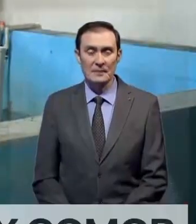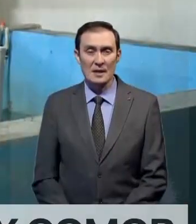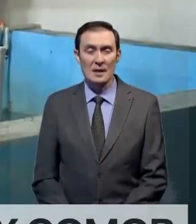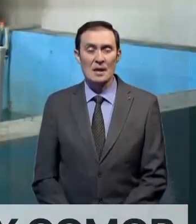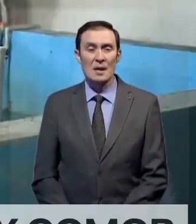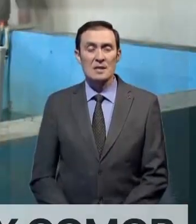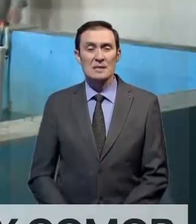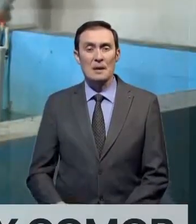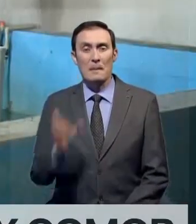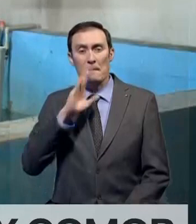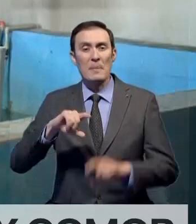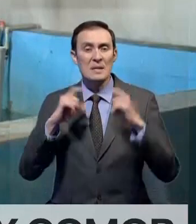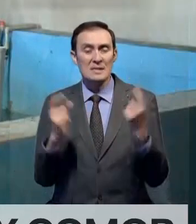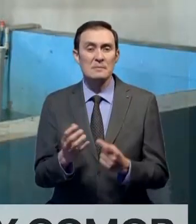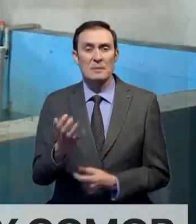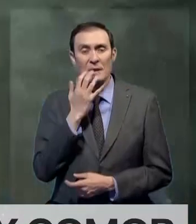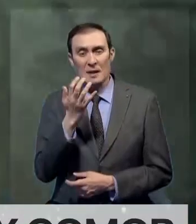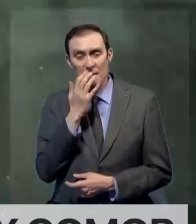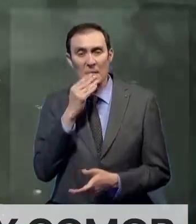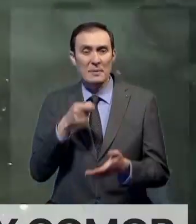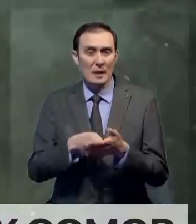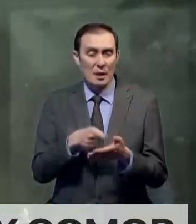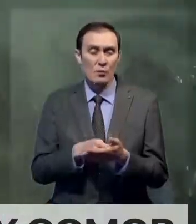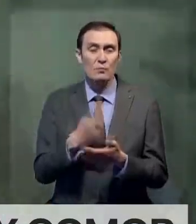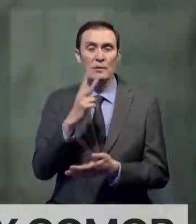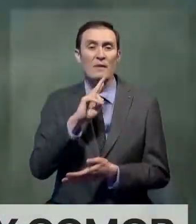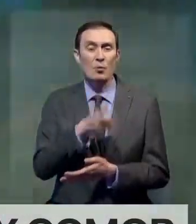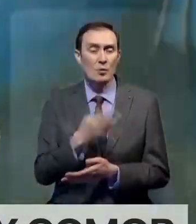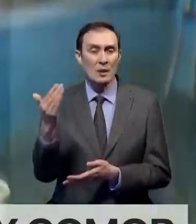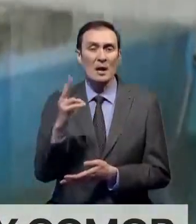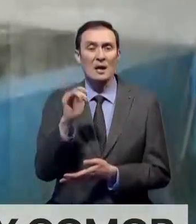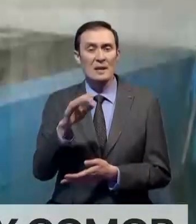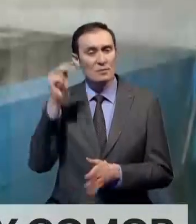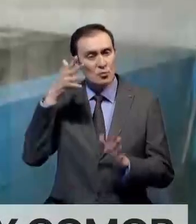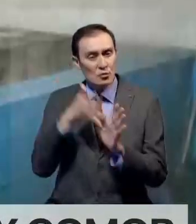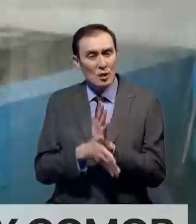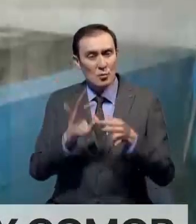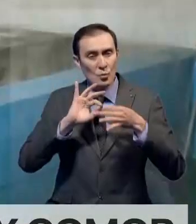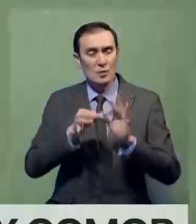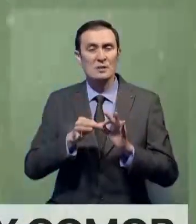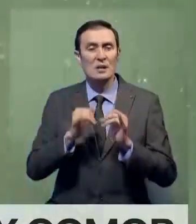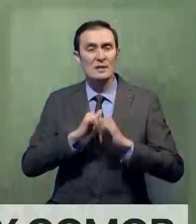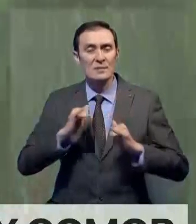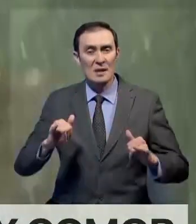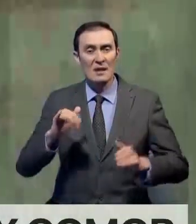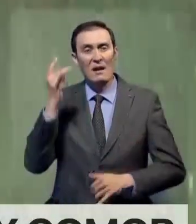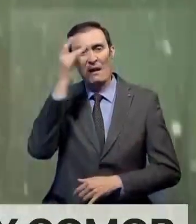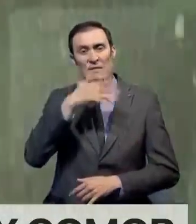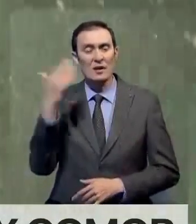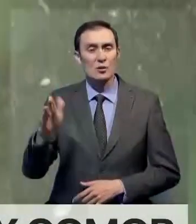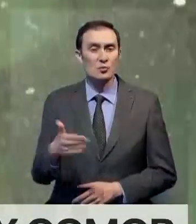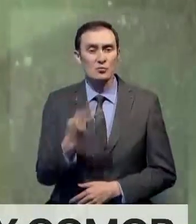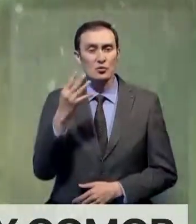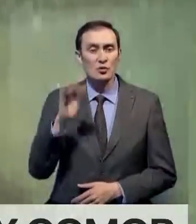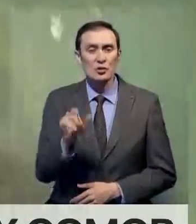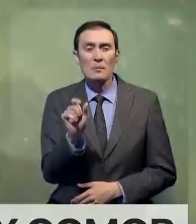Бассейны с подогревом, освещение и питательный корм. Уже второй год Мурат Калиев постигает тонкости разведения африканского сома. Первые